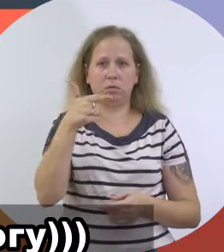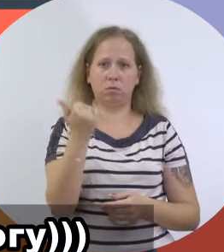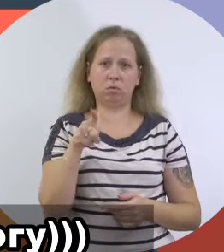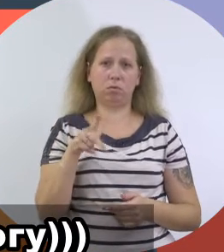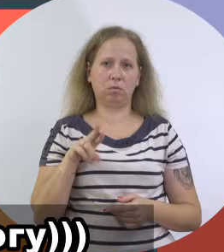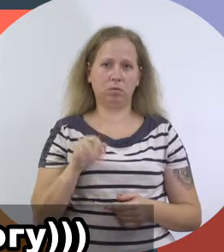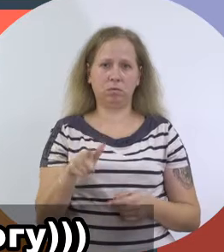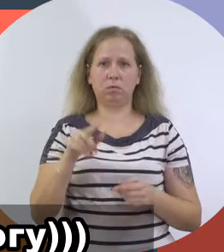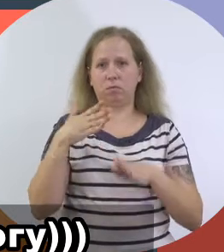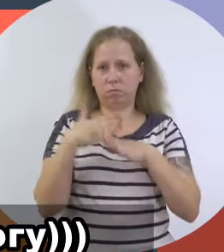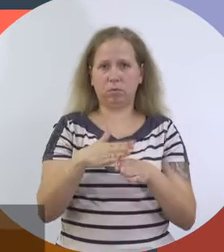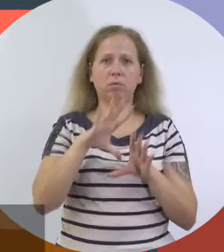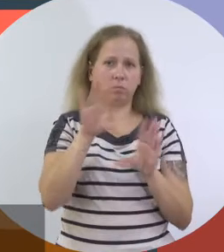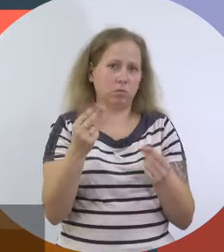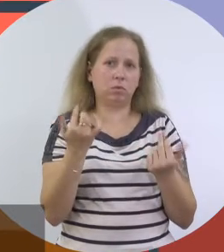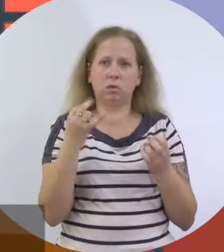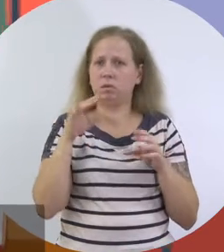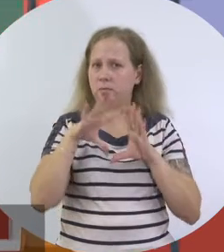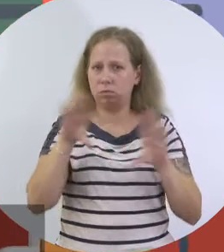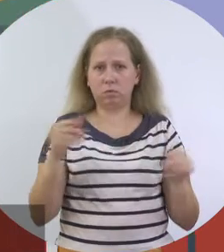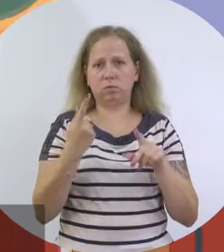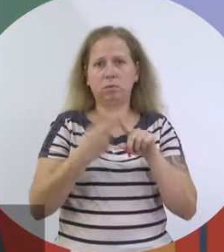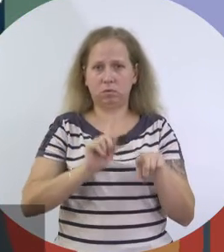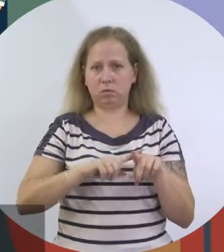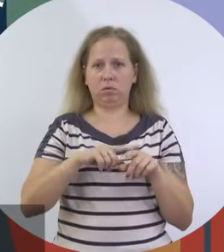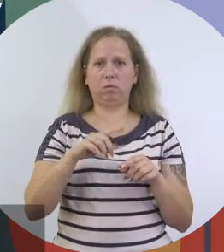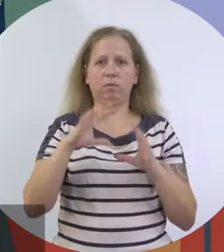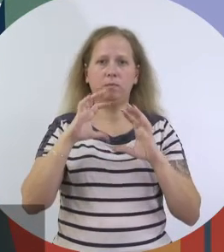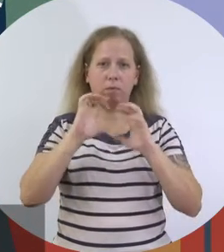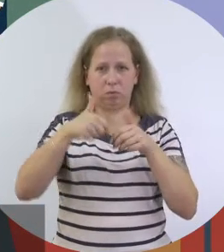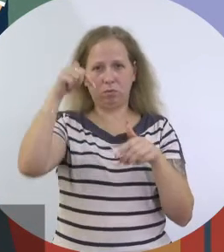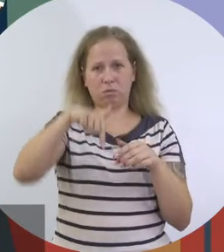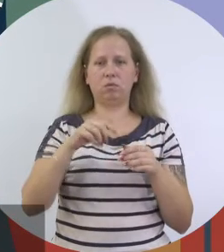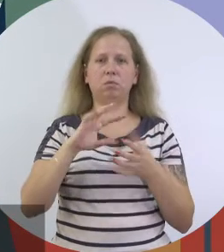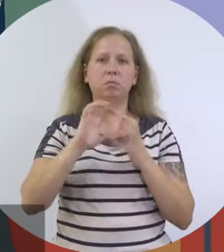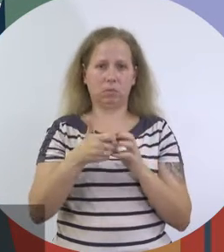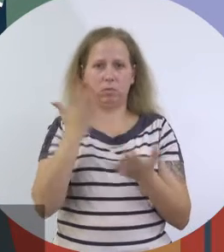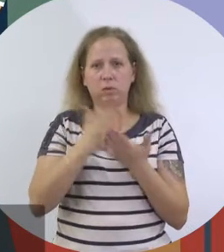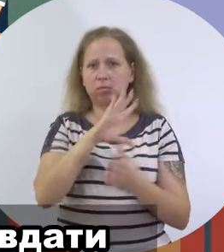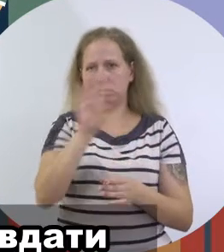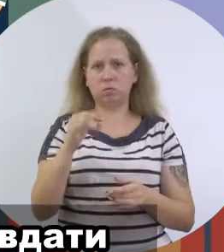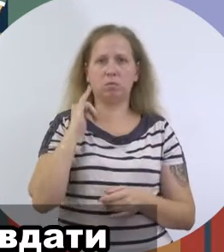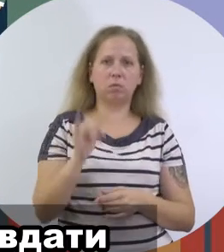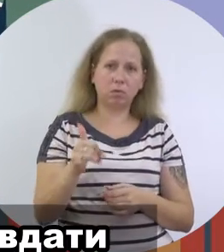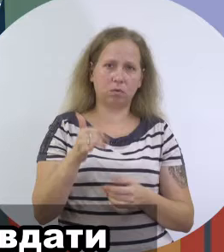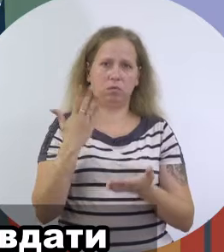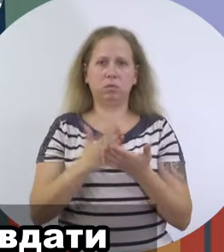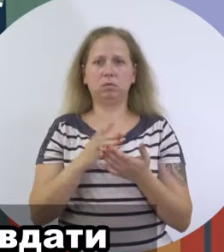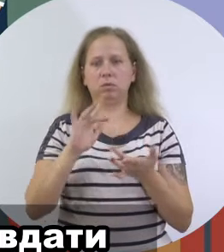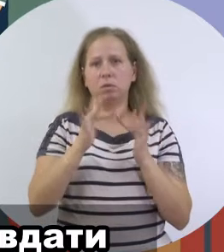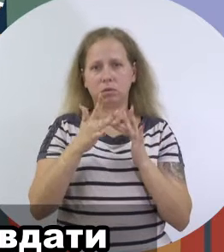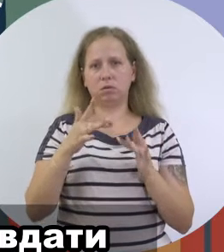знаем google на в помощь все да не все марк и кроме хорошего виртуальном мире есть и плохое например